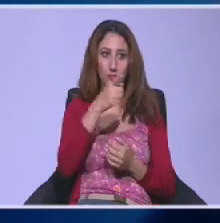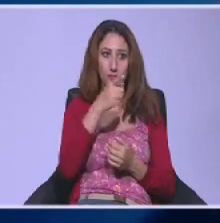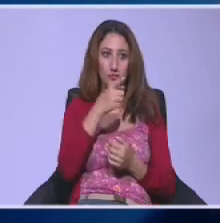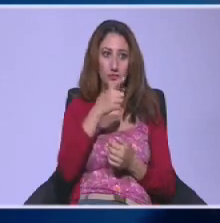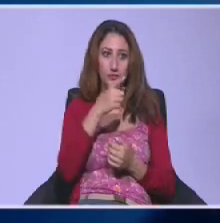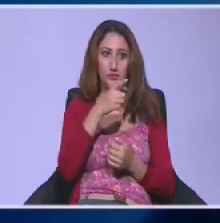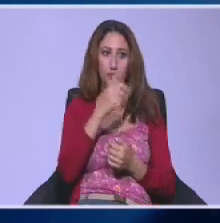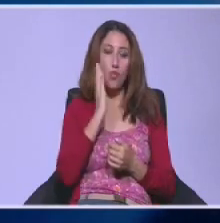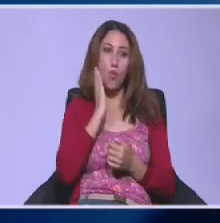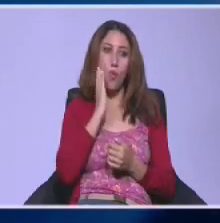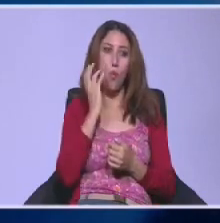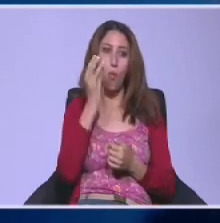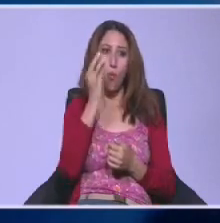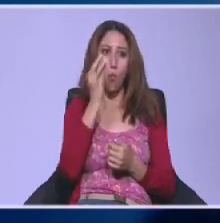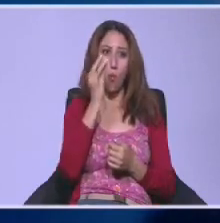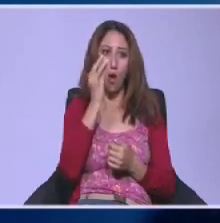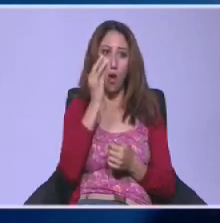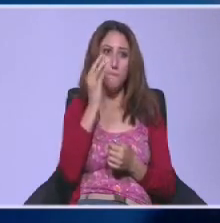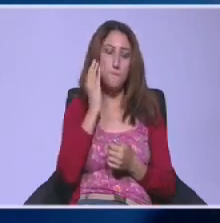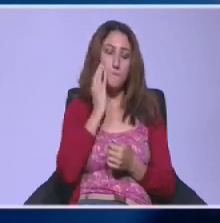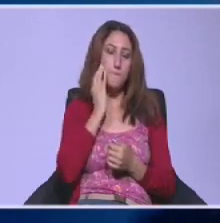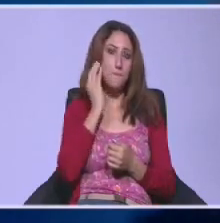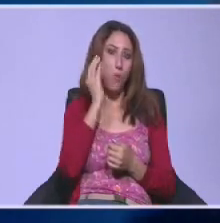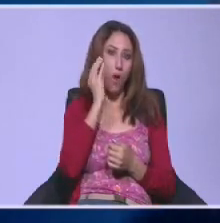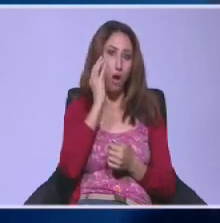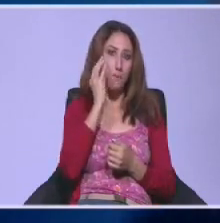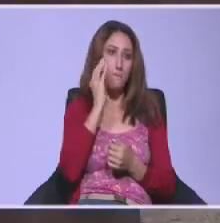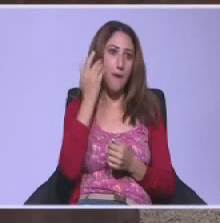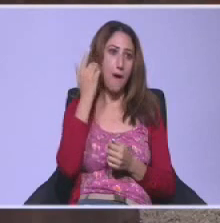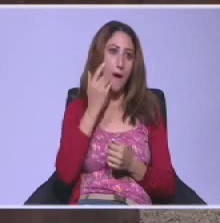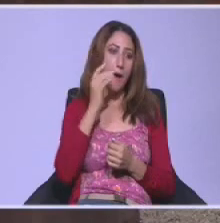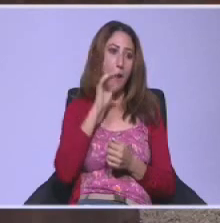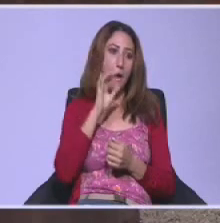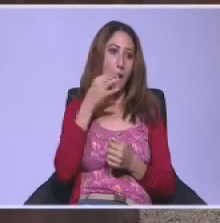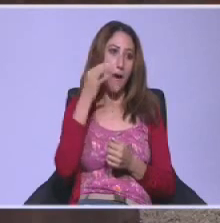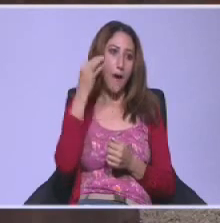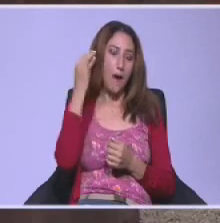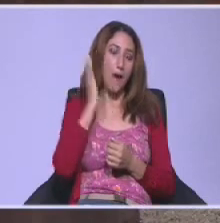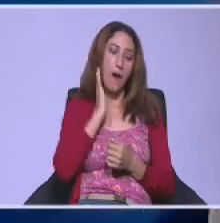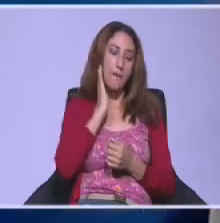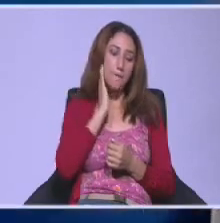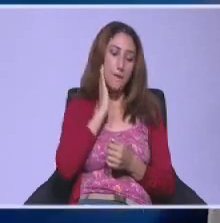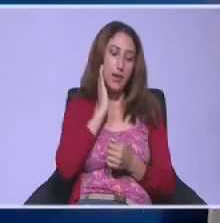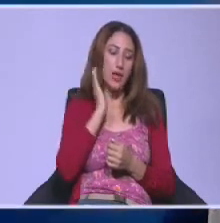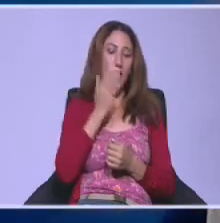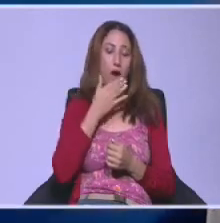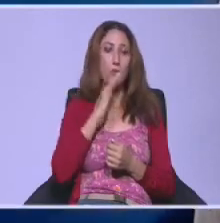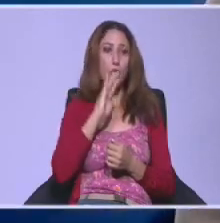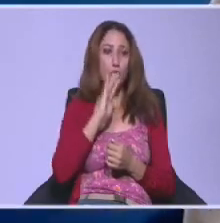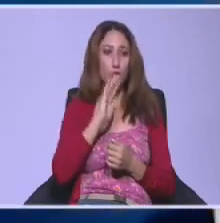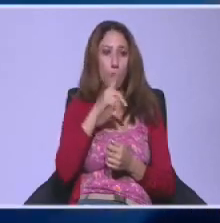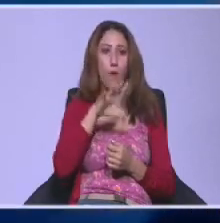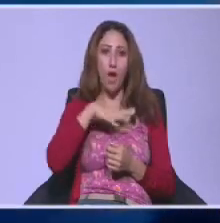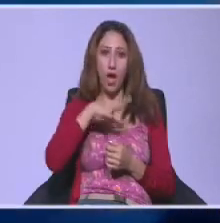ورم في وشي، وعملت عملية من خلال ودني. اتخضيت وطبعا كنت